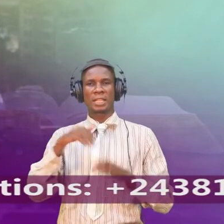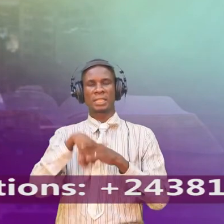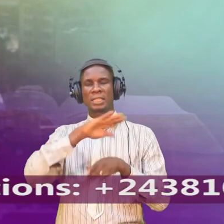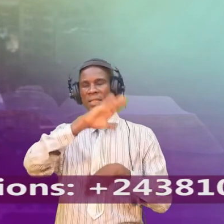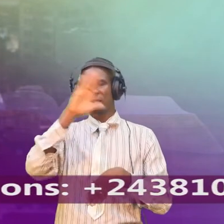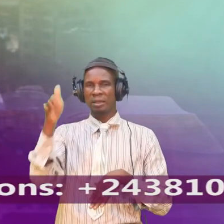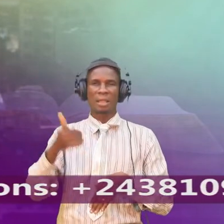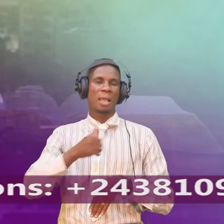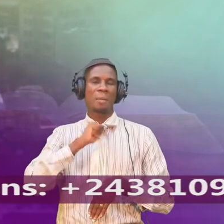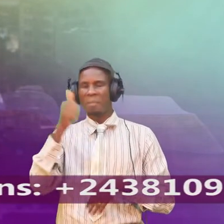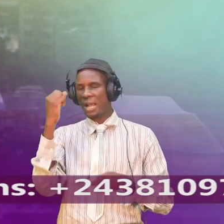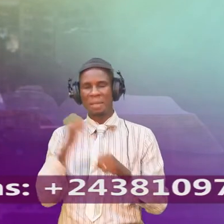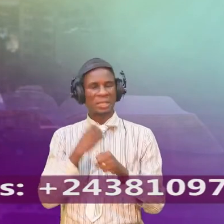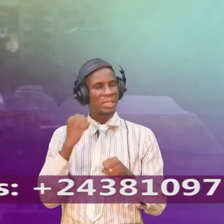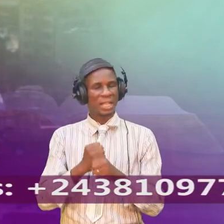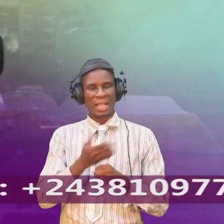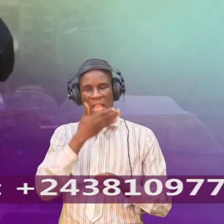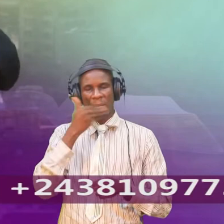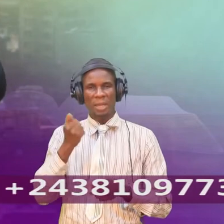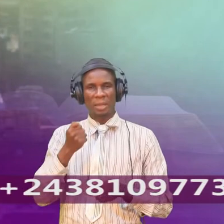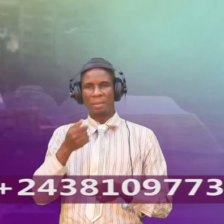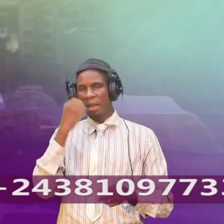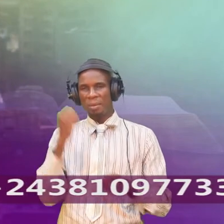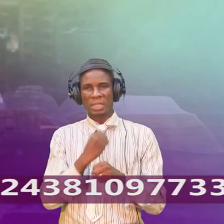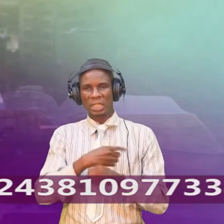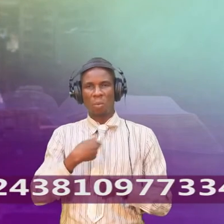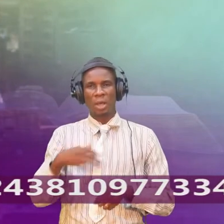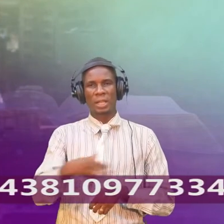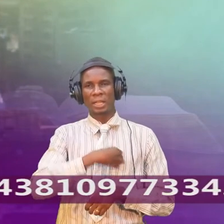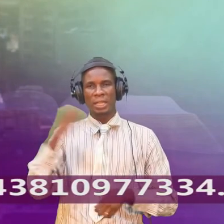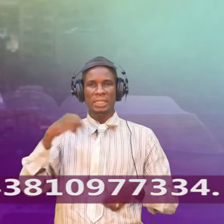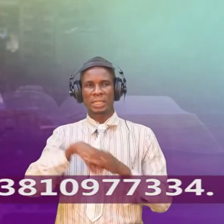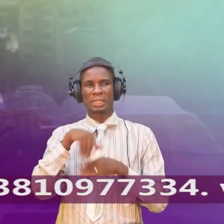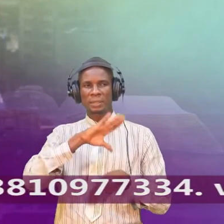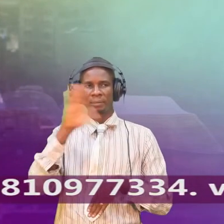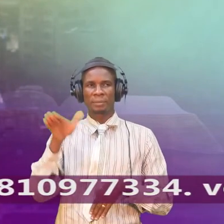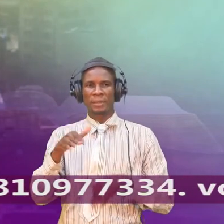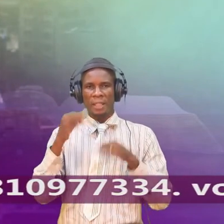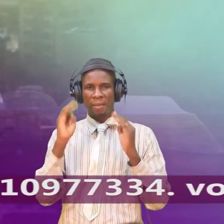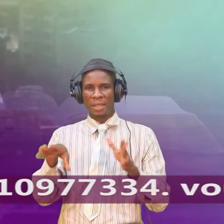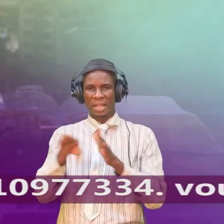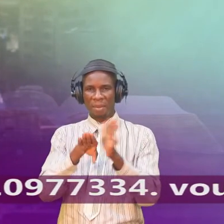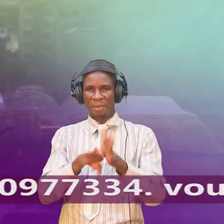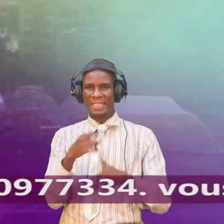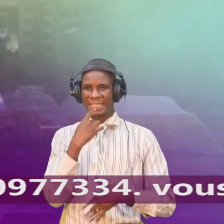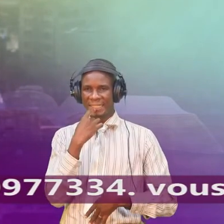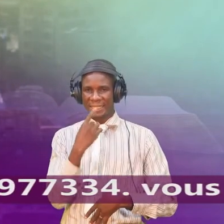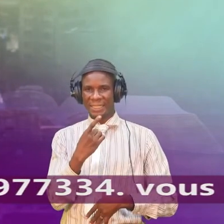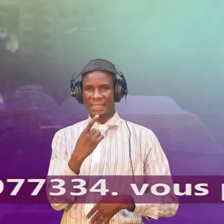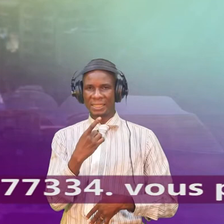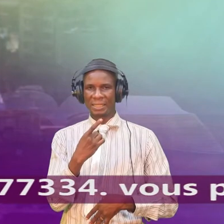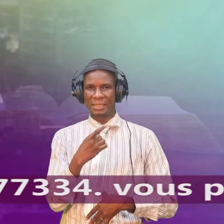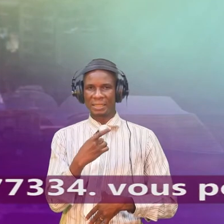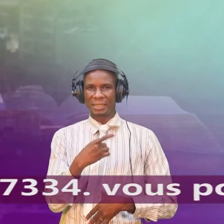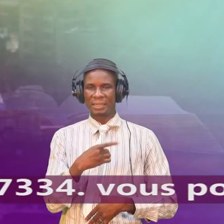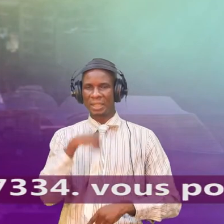unaweza kufika mbinguni. Kwa matendo yako mema, kwa vitendo vyako vizuri, unaweza kufika mbinguni.